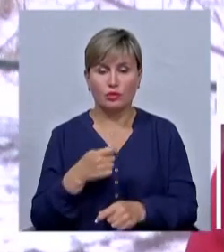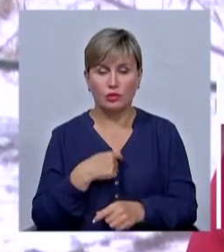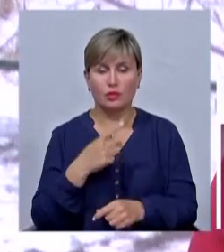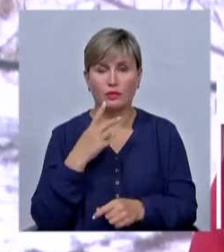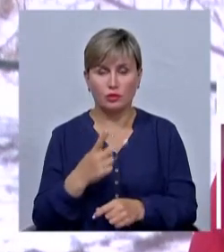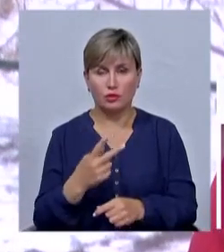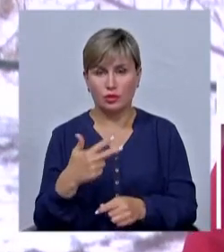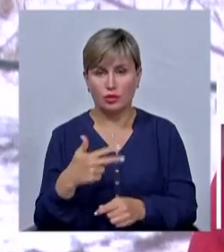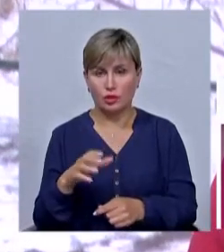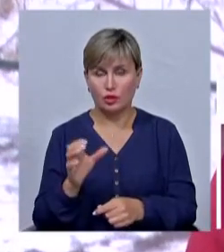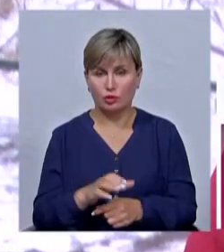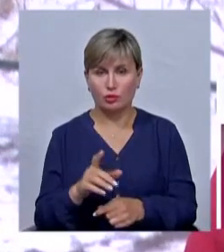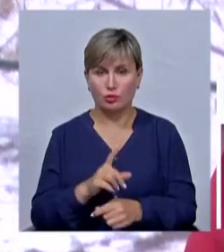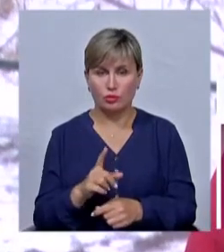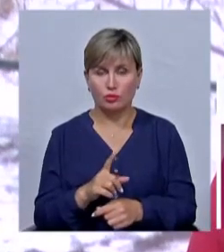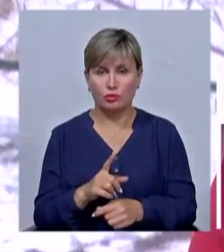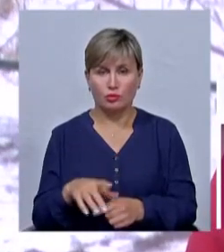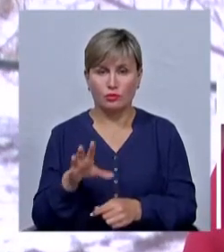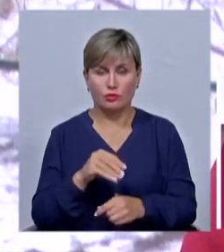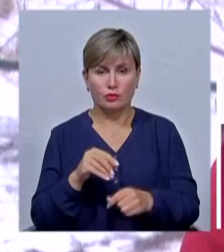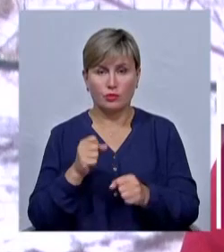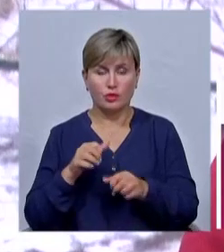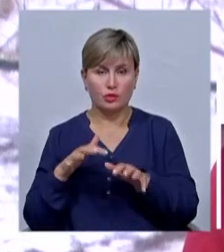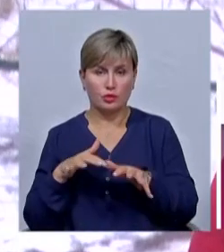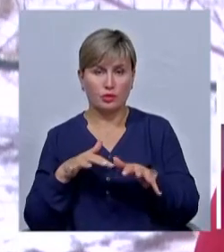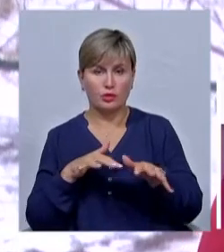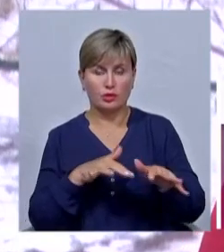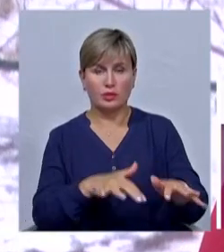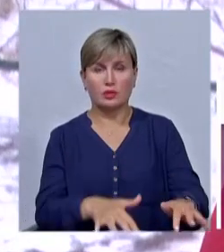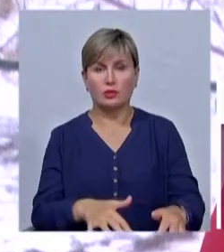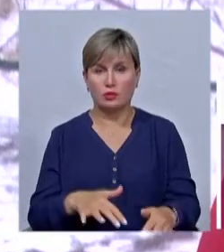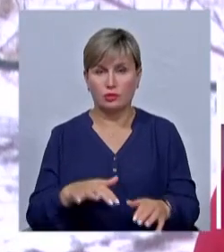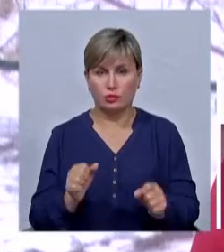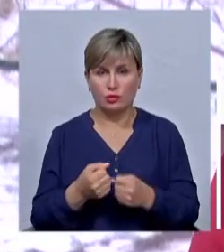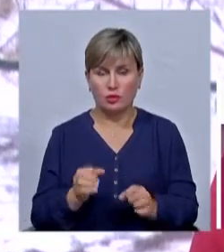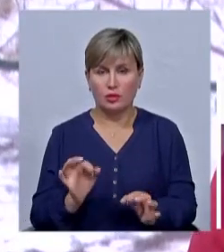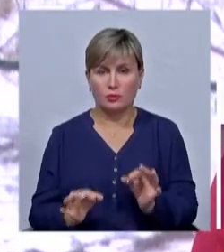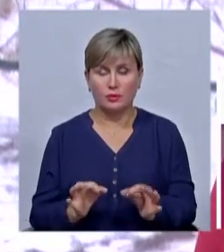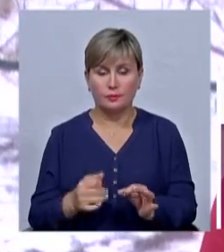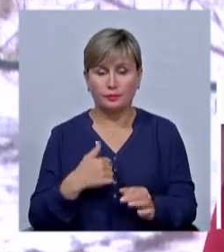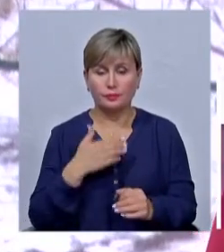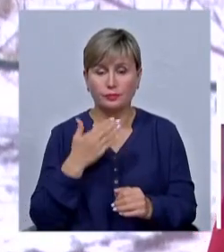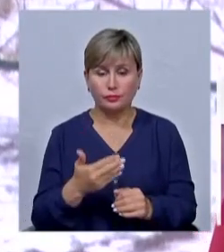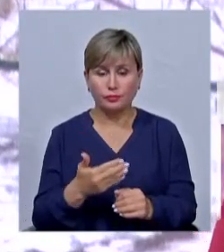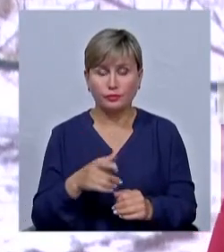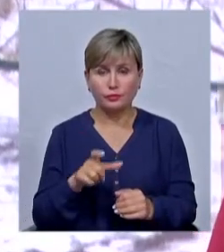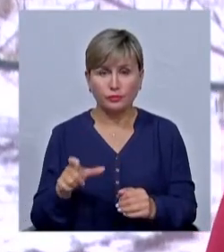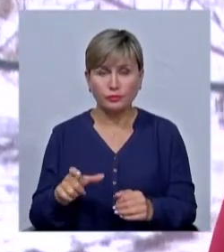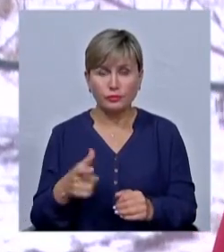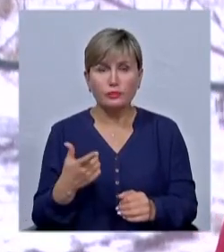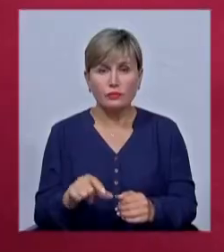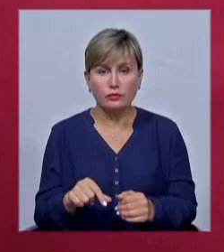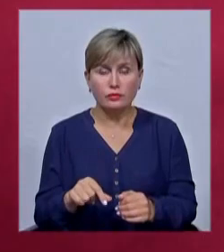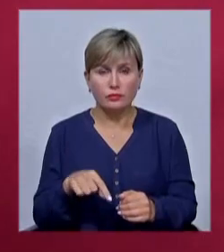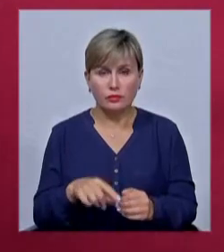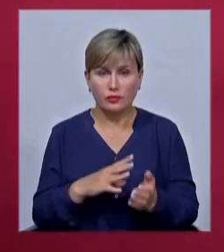30 секунд что абсолютно весь поток едет с нормальной обычной скоростью я спросила сотрудника горга и но что